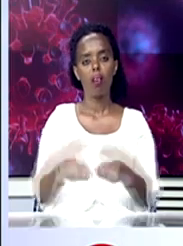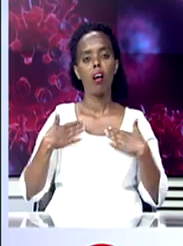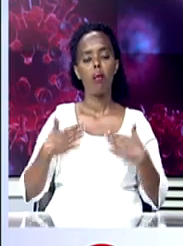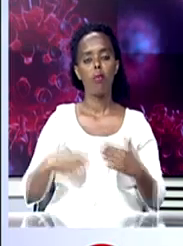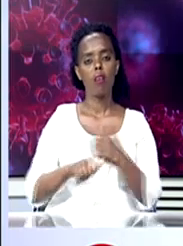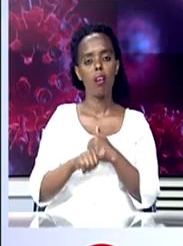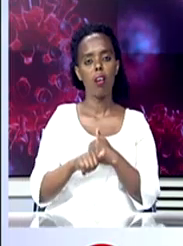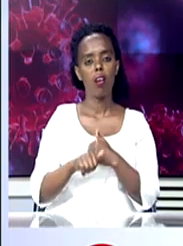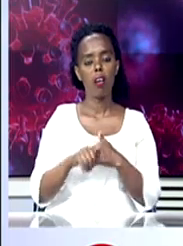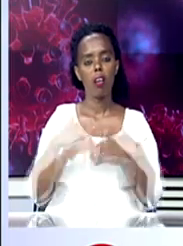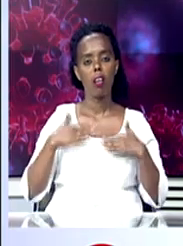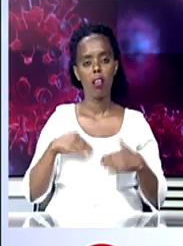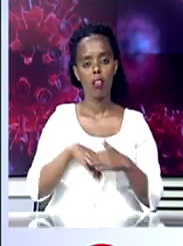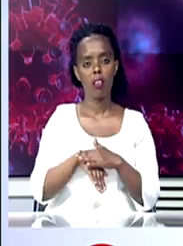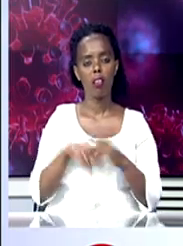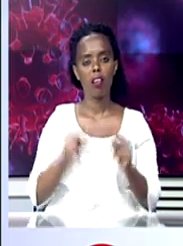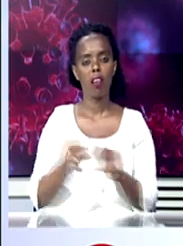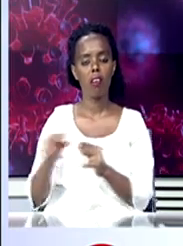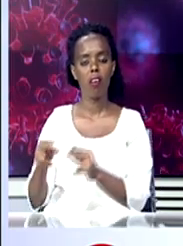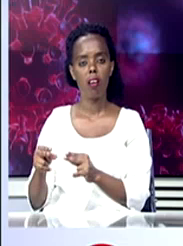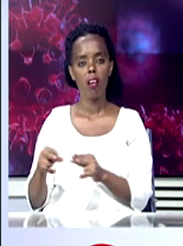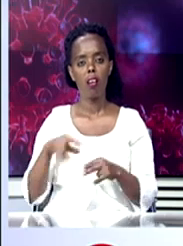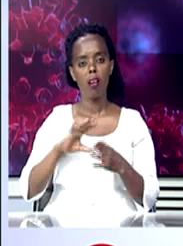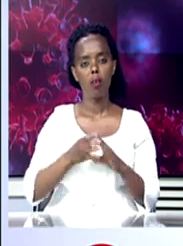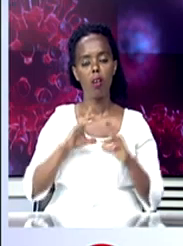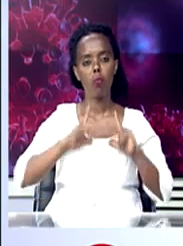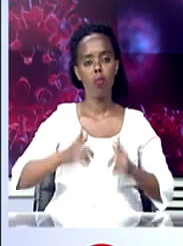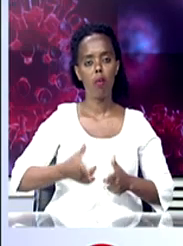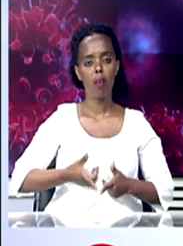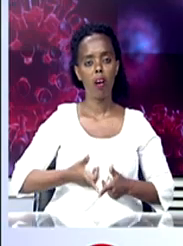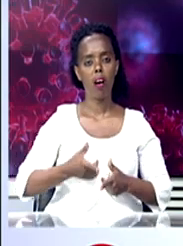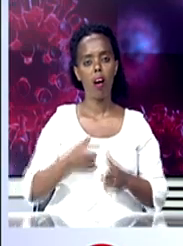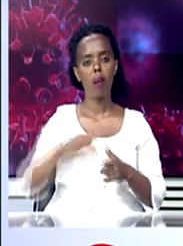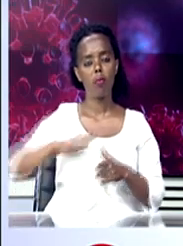qaamolee kana keessatti caasaan dhimma lubbuu namaa baraaru